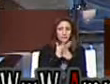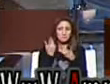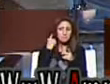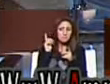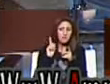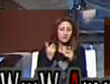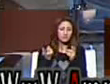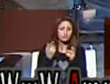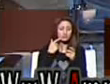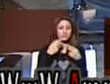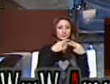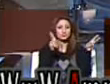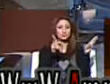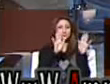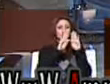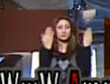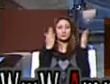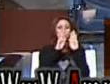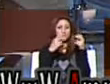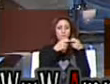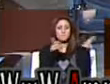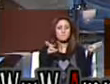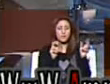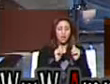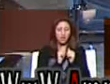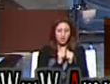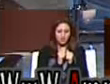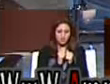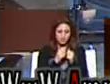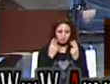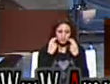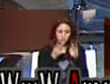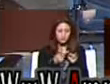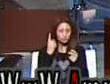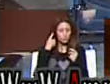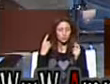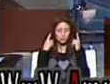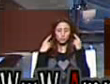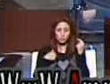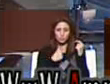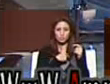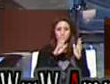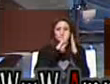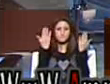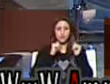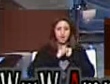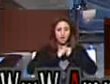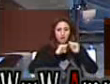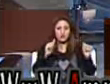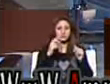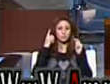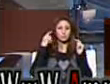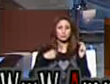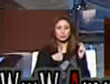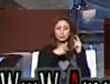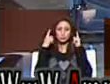يعني حاولنا نفتح الشباك مع حد من الاهالي فلقوا الممرضه واقعه في الحضانه يعني. كسروا الباب ودخلوا فلقوا الدكتور محمود